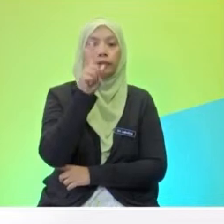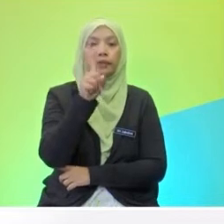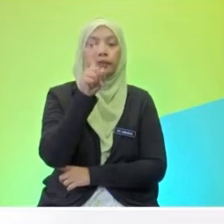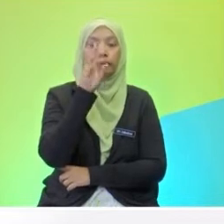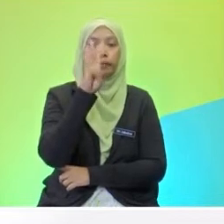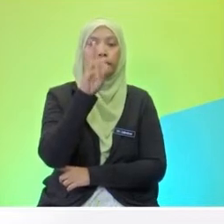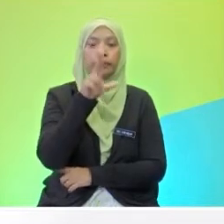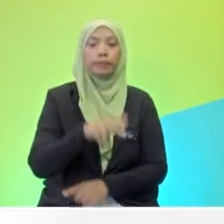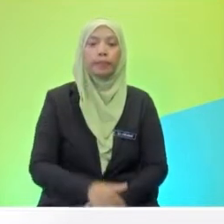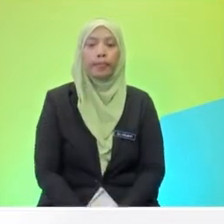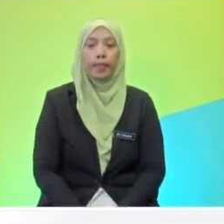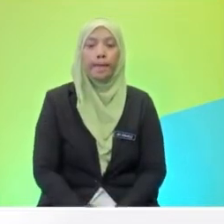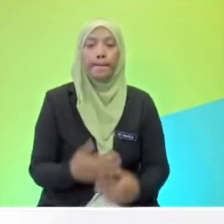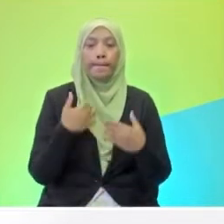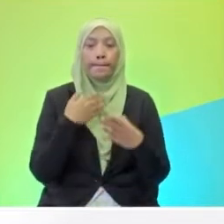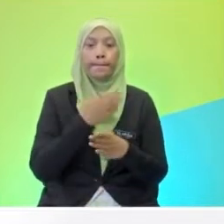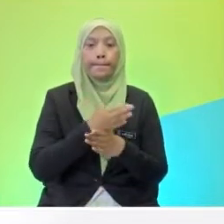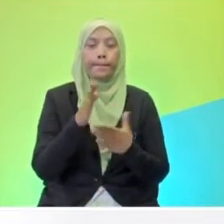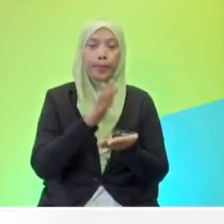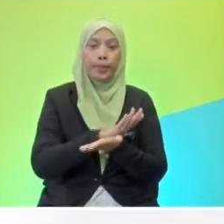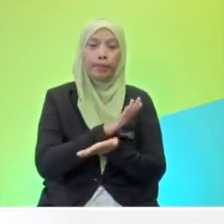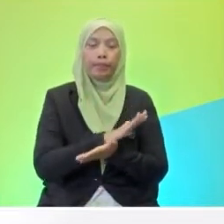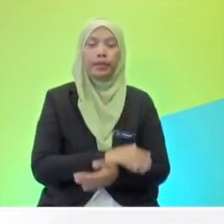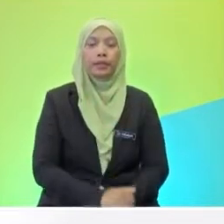itu ada pembagian kertas ada